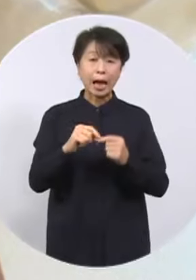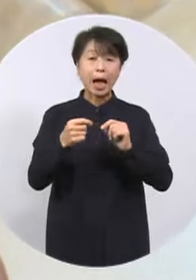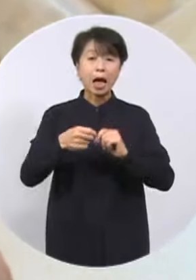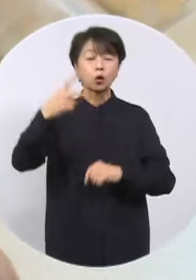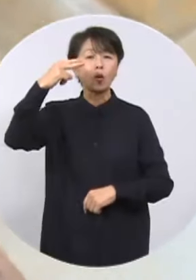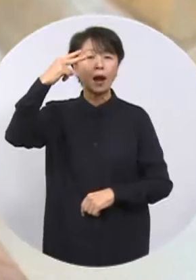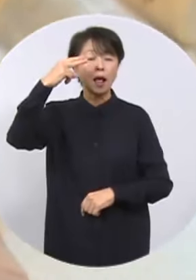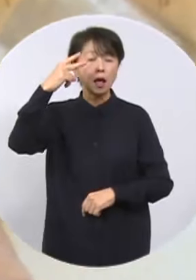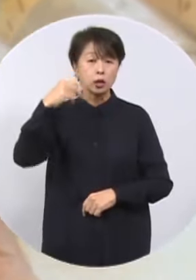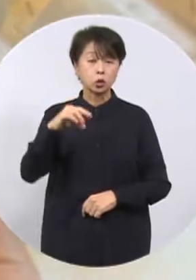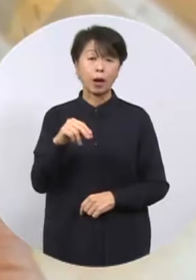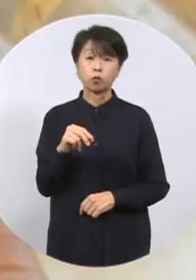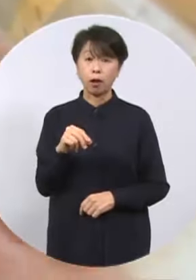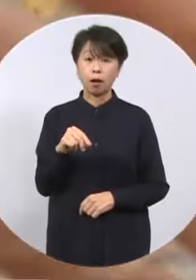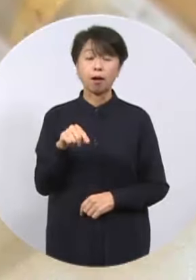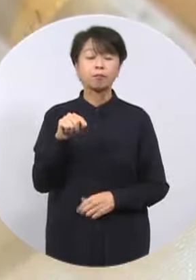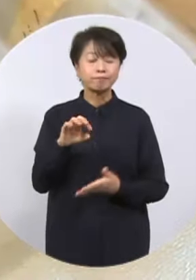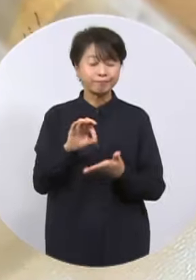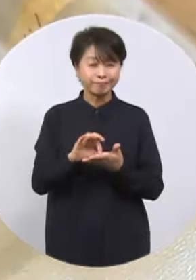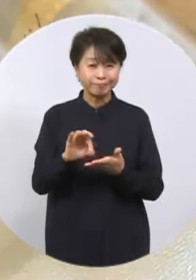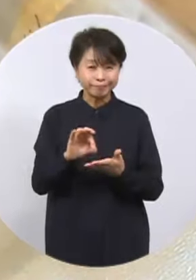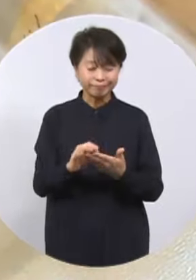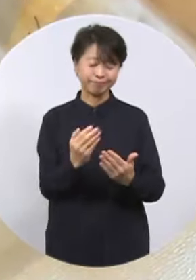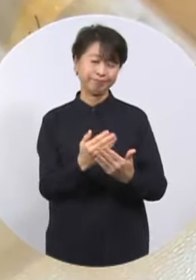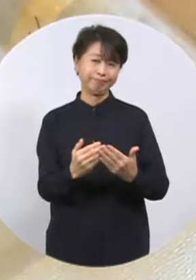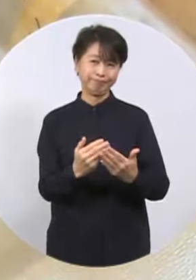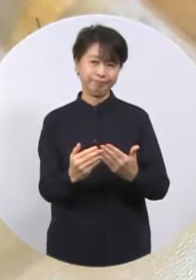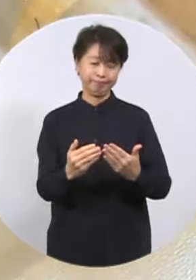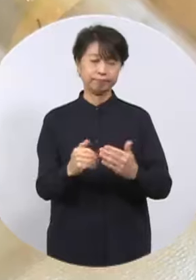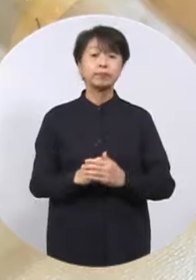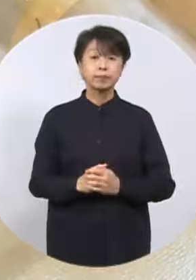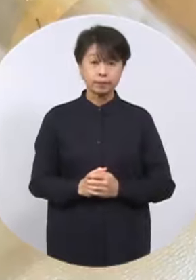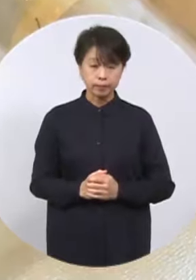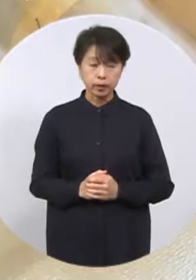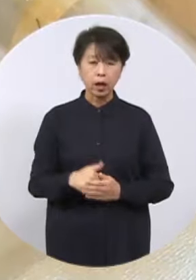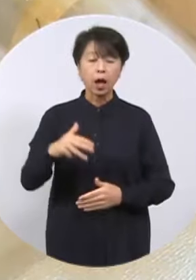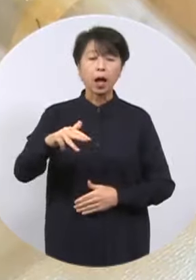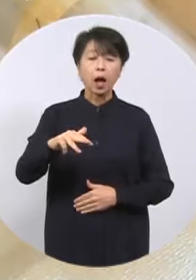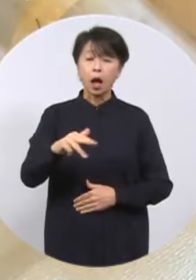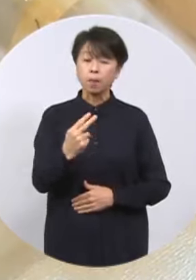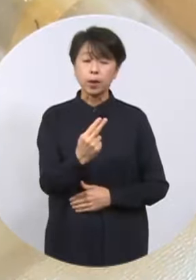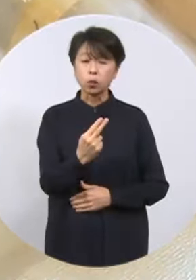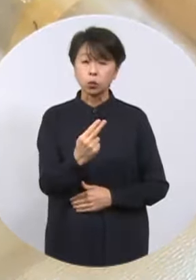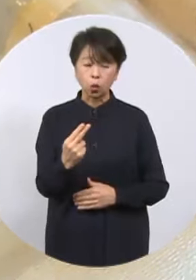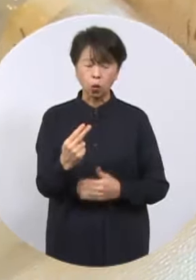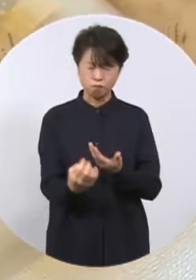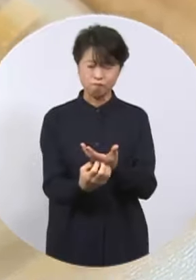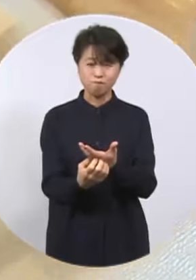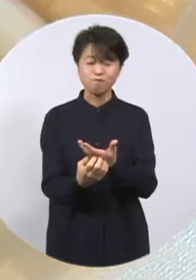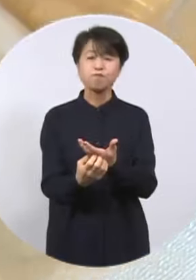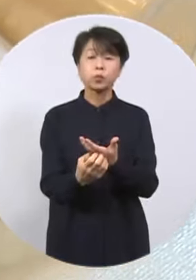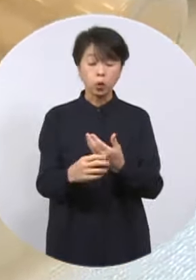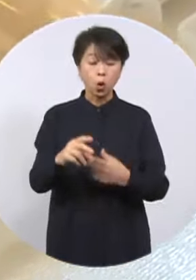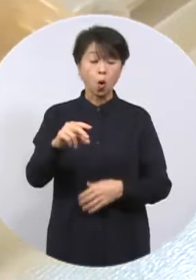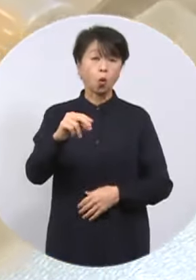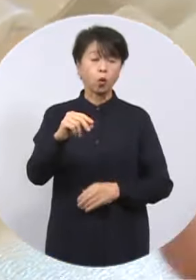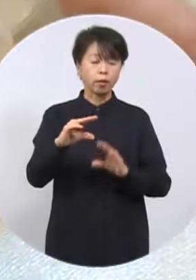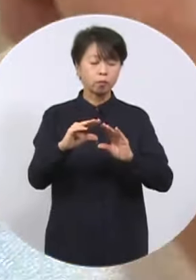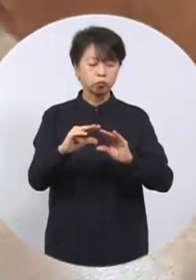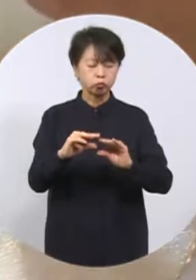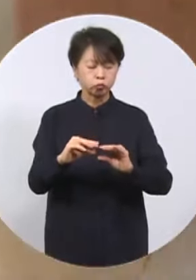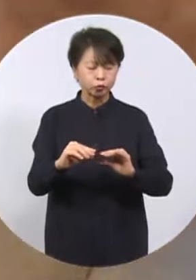ーで色ガラスを使って描きます。そして800度で焼くとその色ガラスが溶けてガ